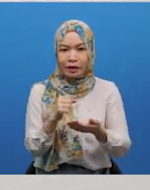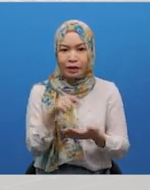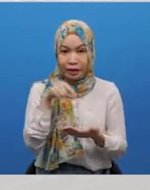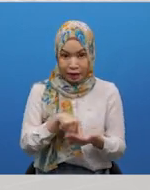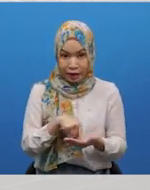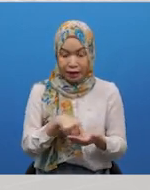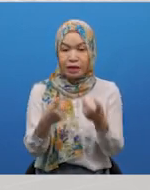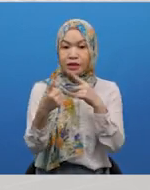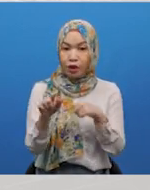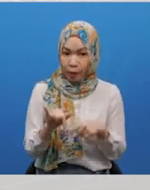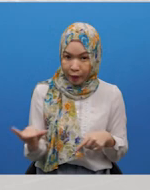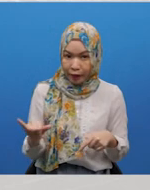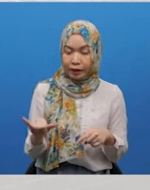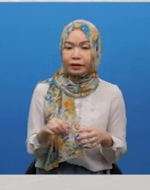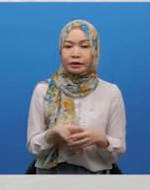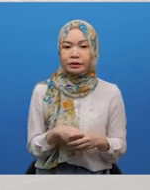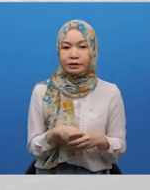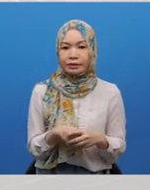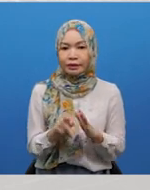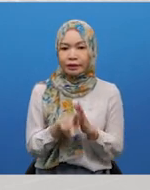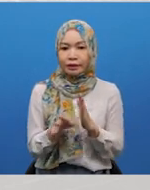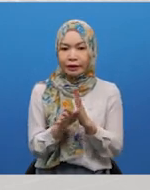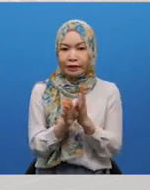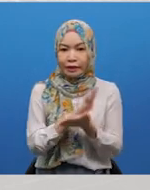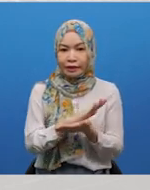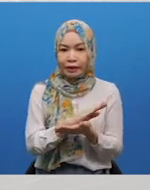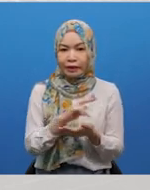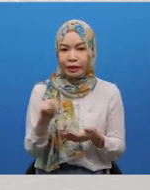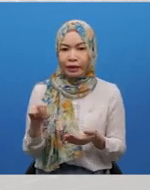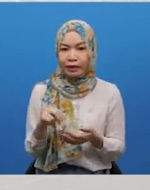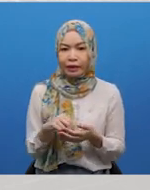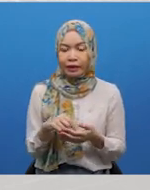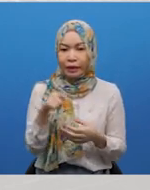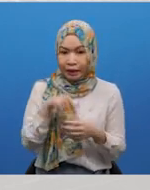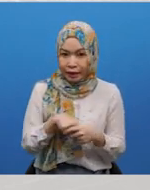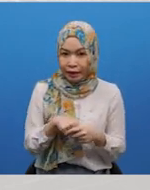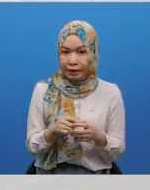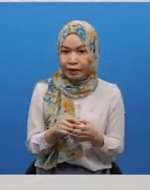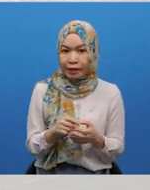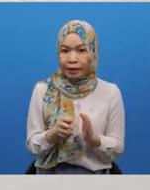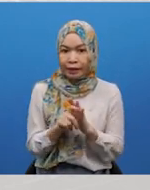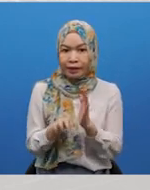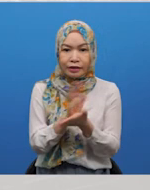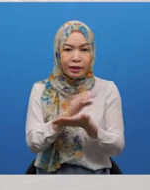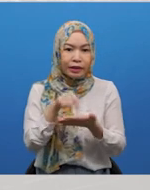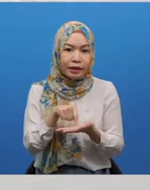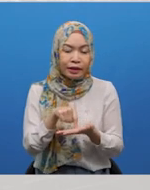Jawapannya, peristiwa dalam syair Bidasari ini berlaku di Negeri Kembayat.